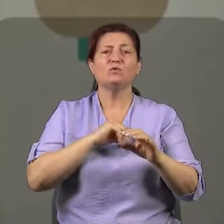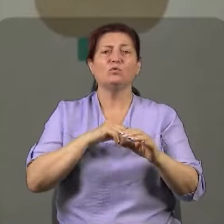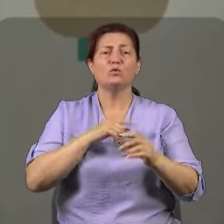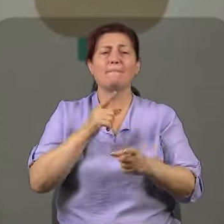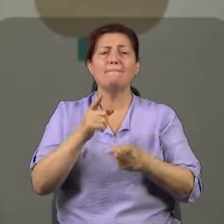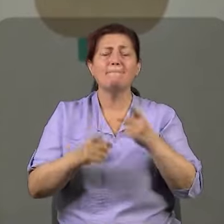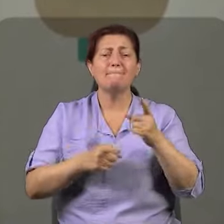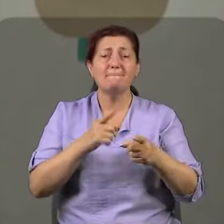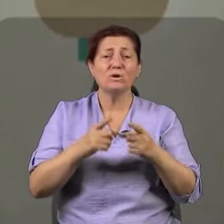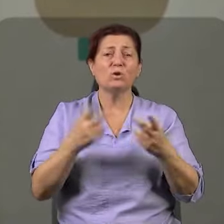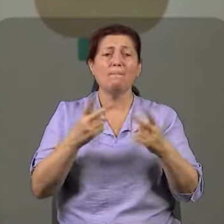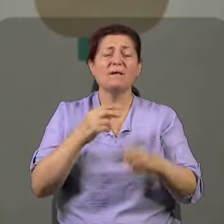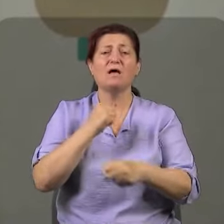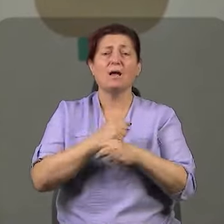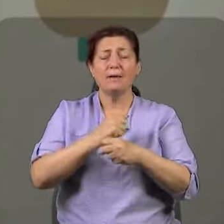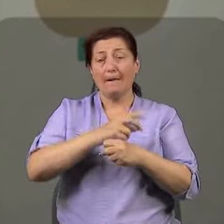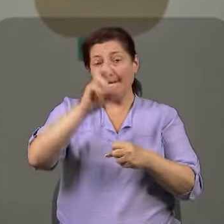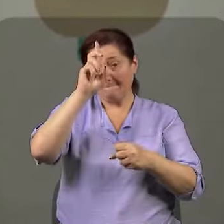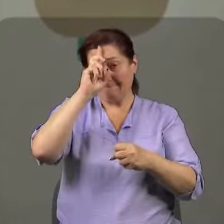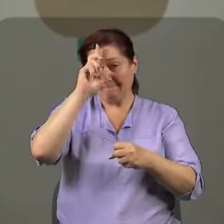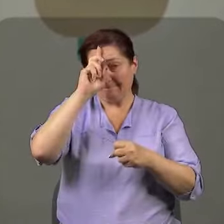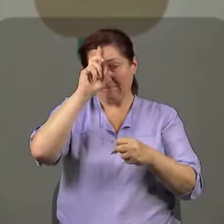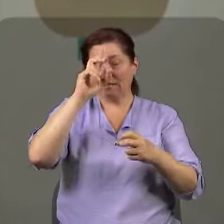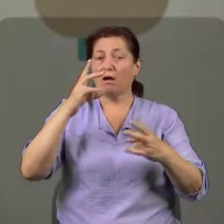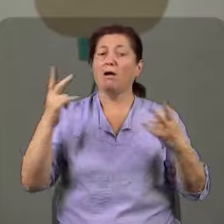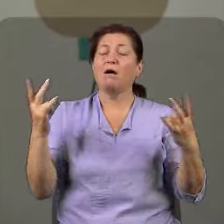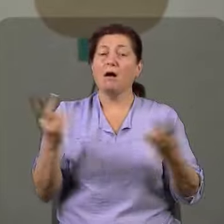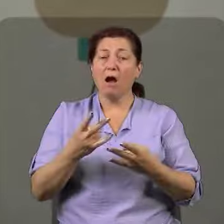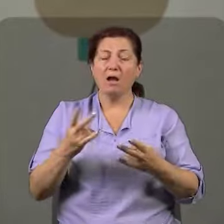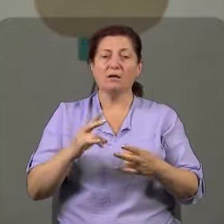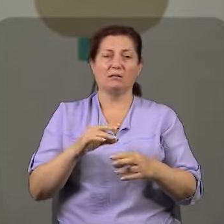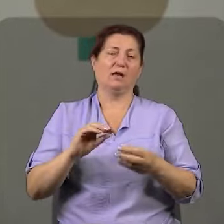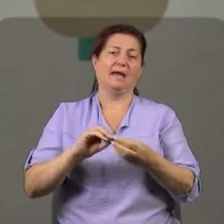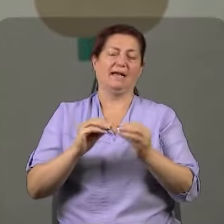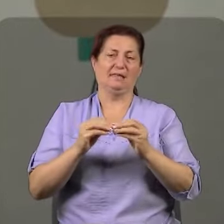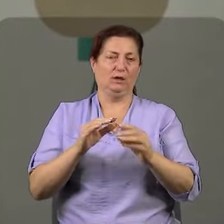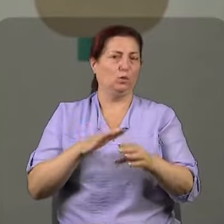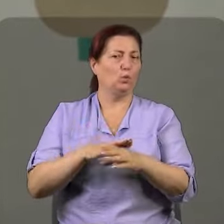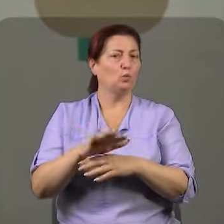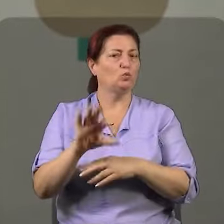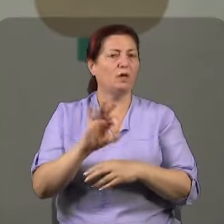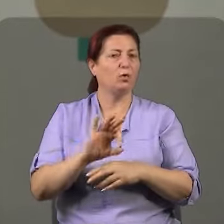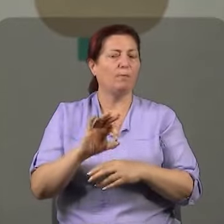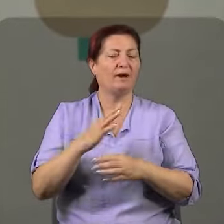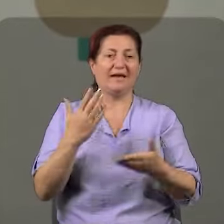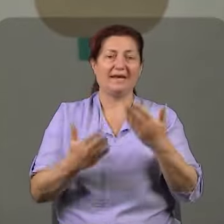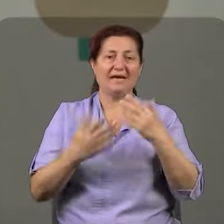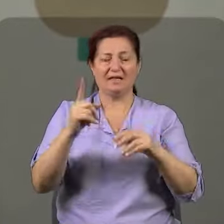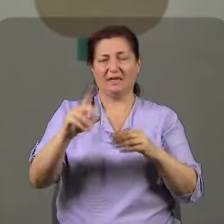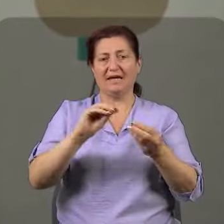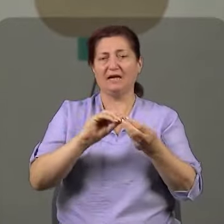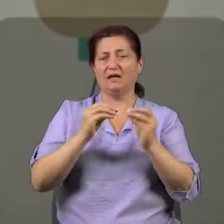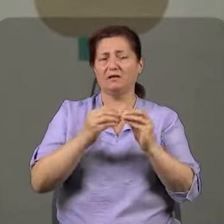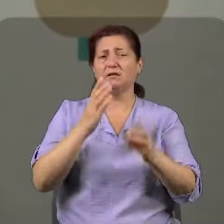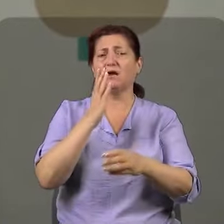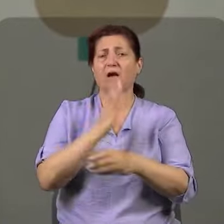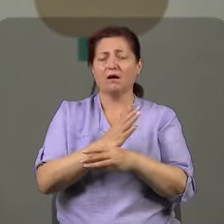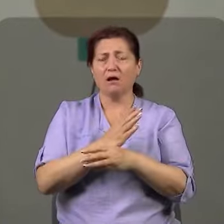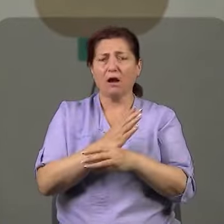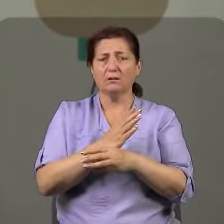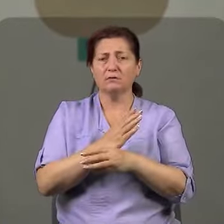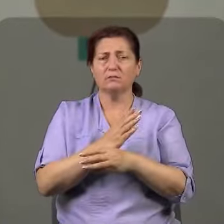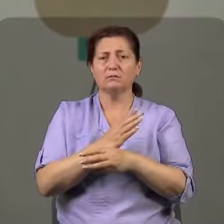պետք է անել պետական կարիքների ինչ որ խնդիրներ լուծելու համար։ Եթե այդ խնդիրները կան, ձևակերպված են,